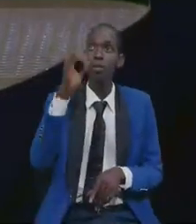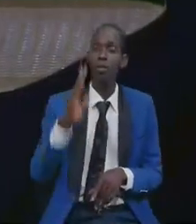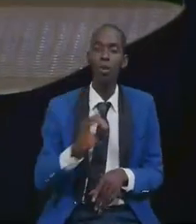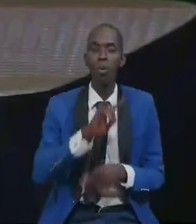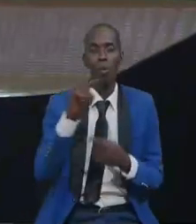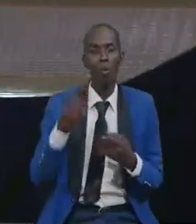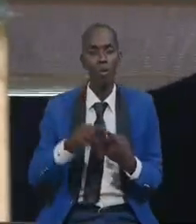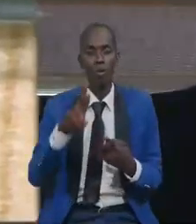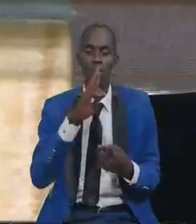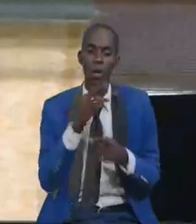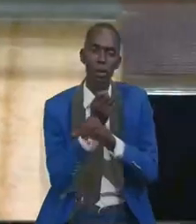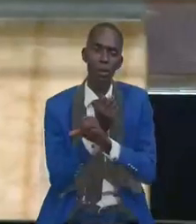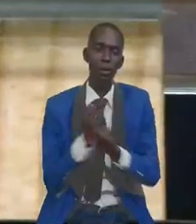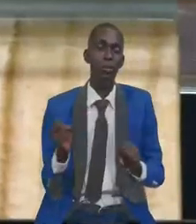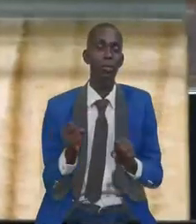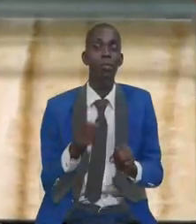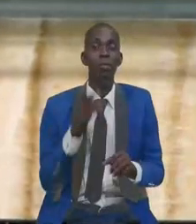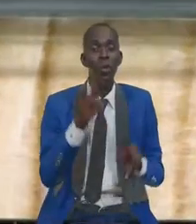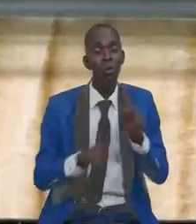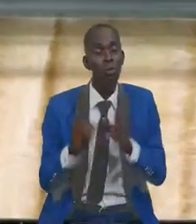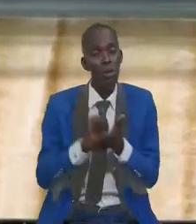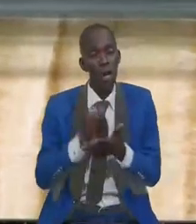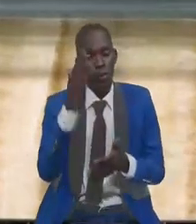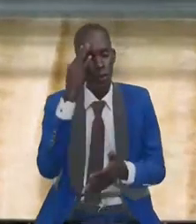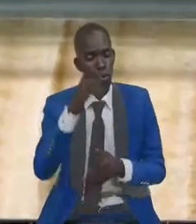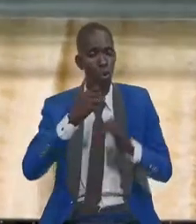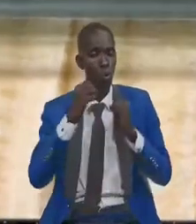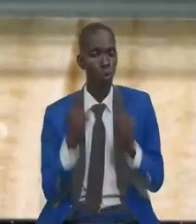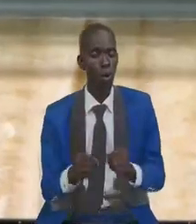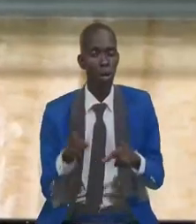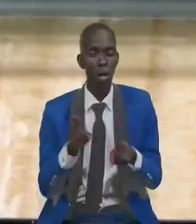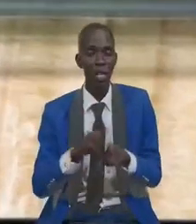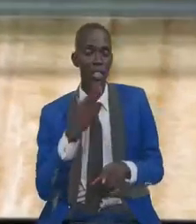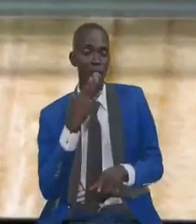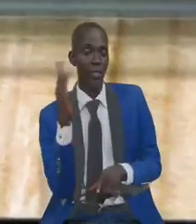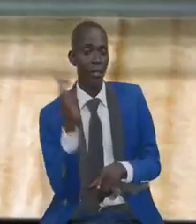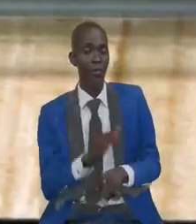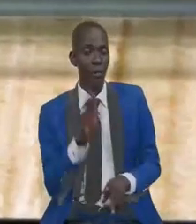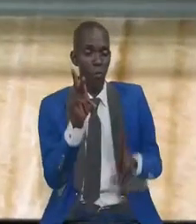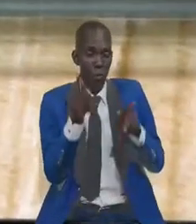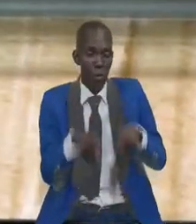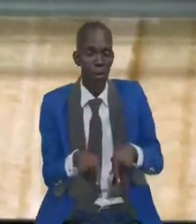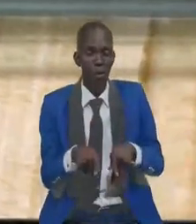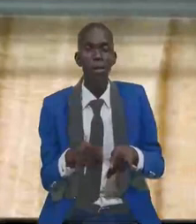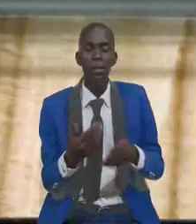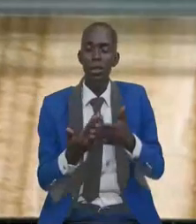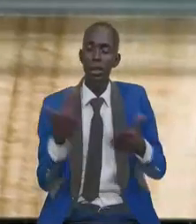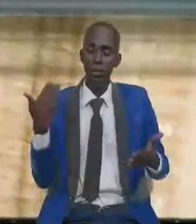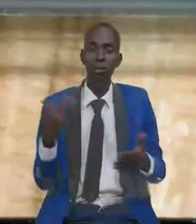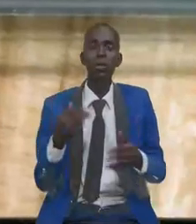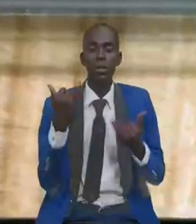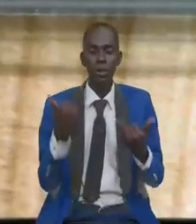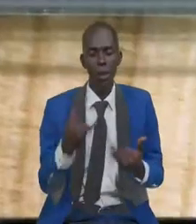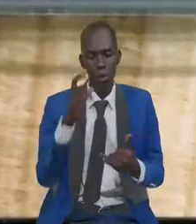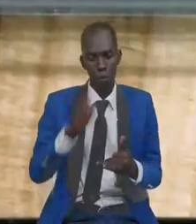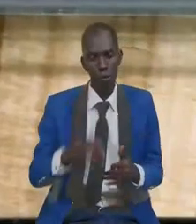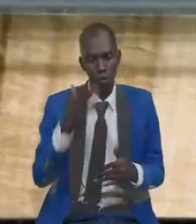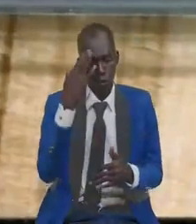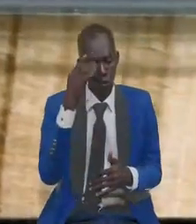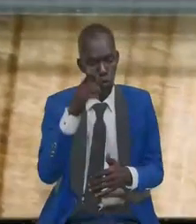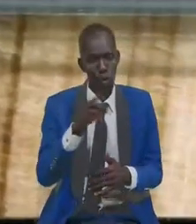méchant, maintenant que vous êtes né de nouveau, vous avez changé, vous devez vous faire connaître également. Maintenant que la nouvelle vie est venue, on doit vous